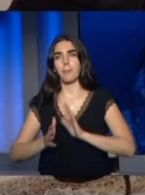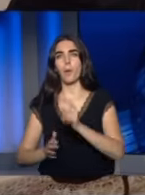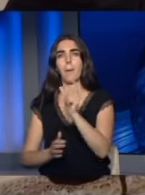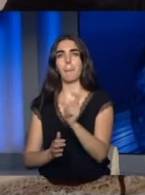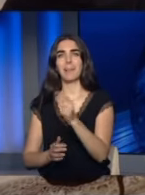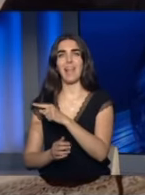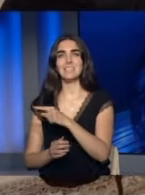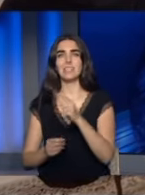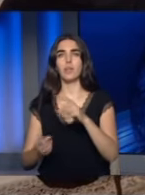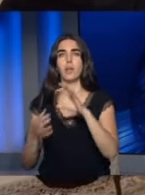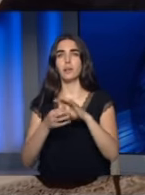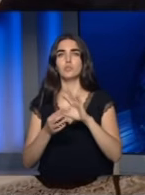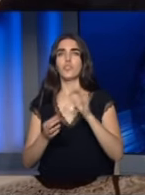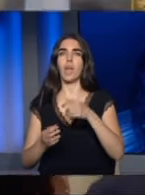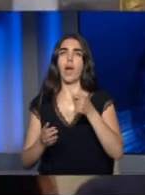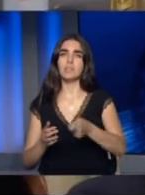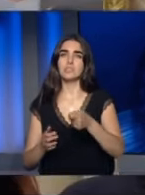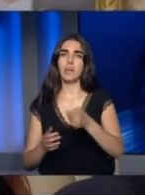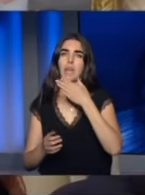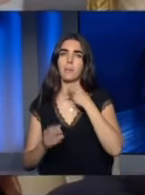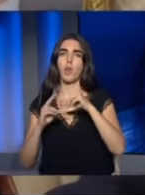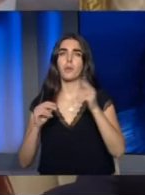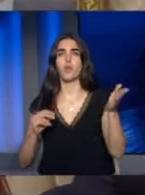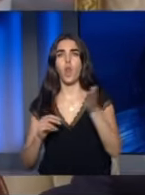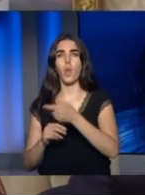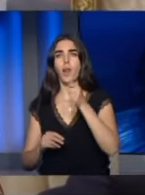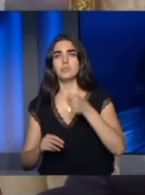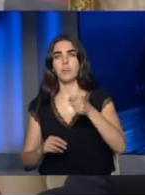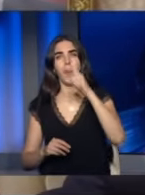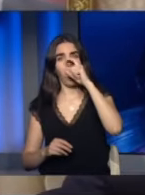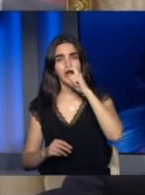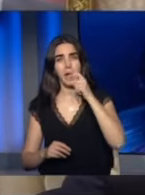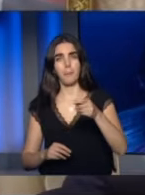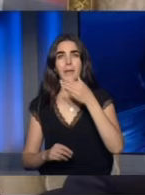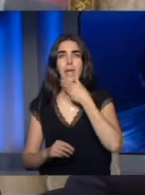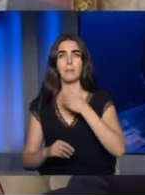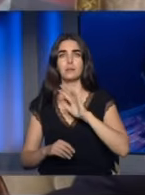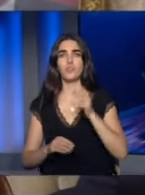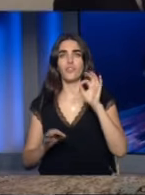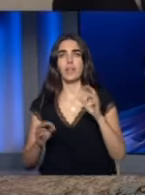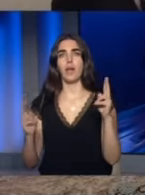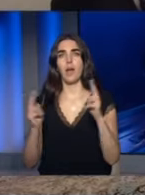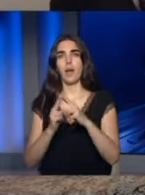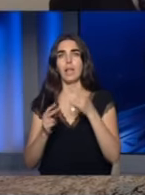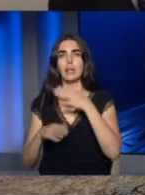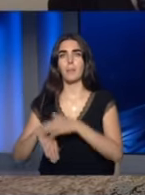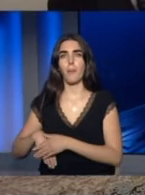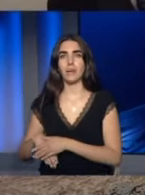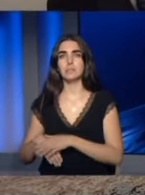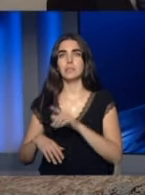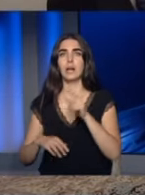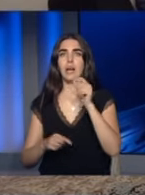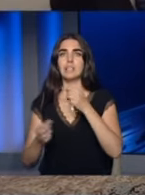حسين وادى لهم العزاء كما اكد امامهم ان الشعب اللبناني على تنوعه كان يكن الاحترام لهذه القامه